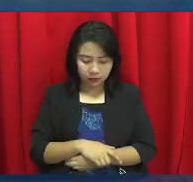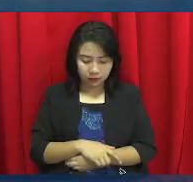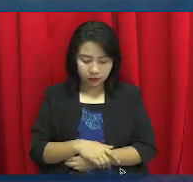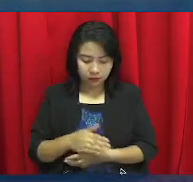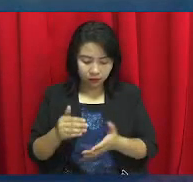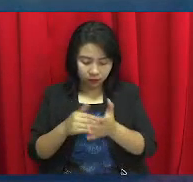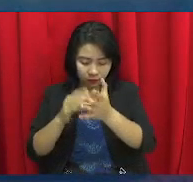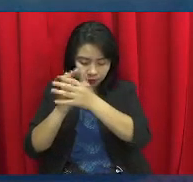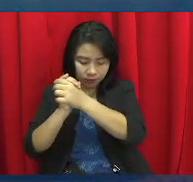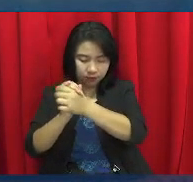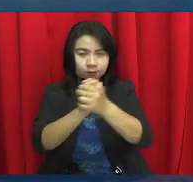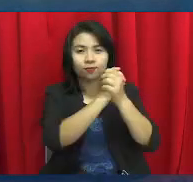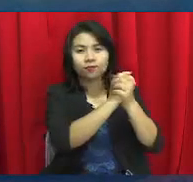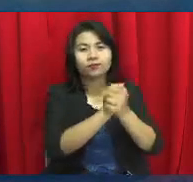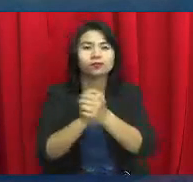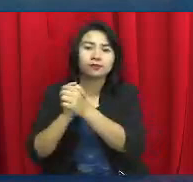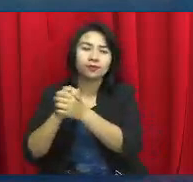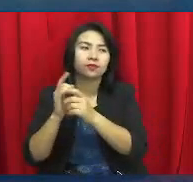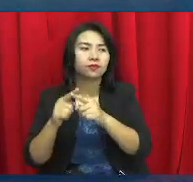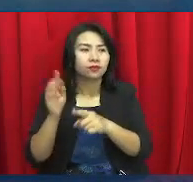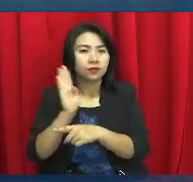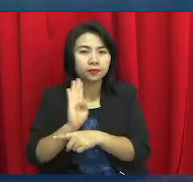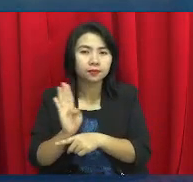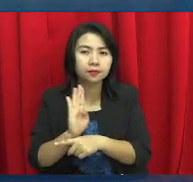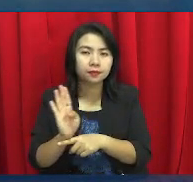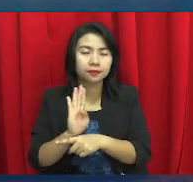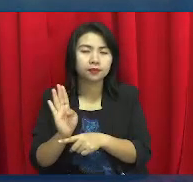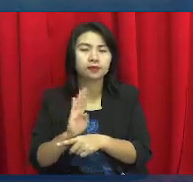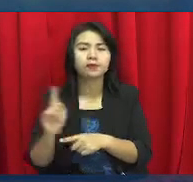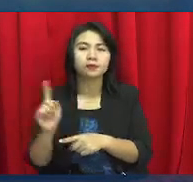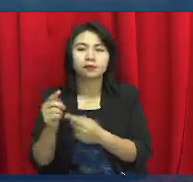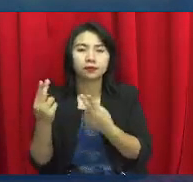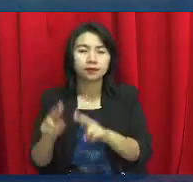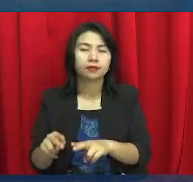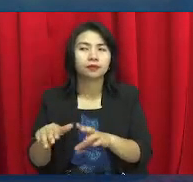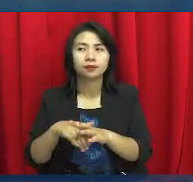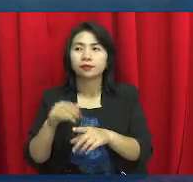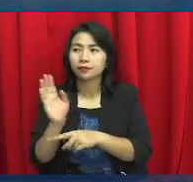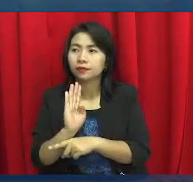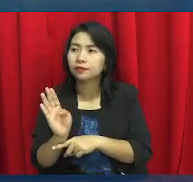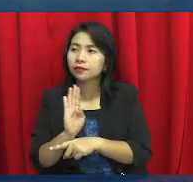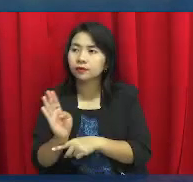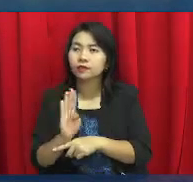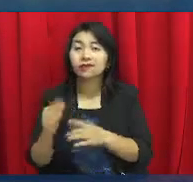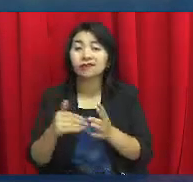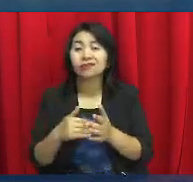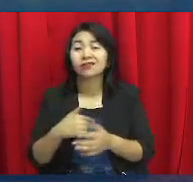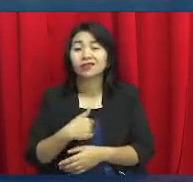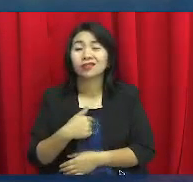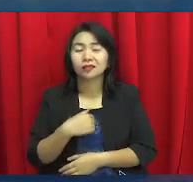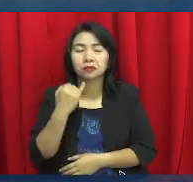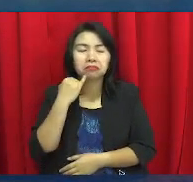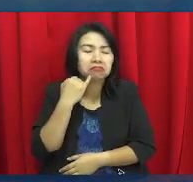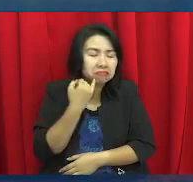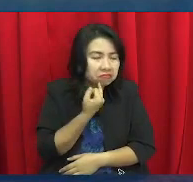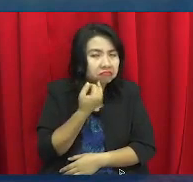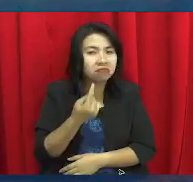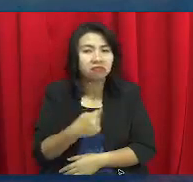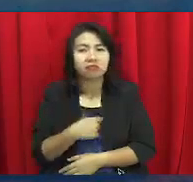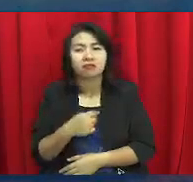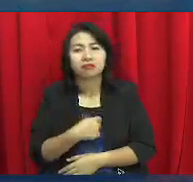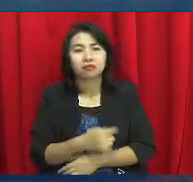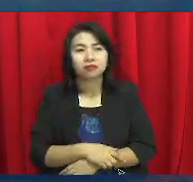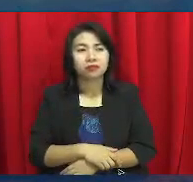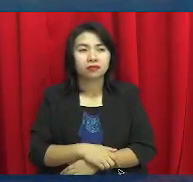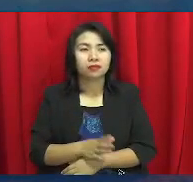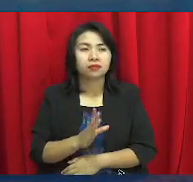sa balikatan. Naging success, and honestly, ay ingit-ingit ako at